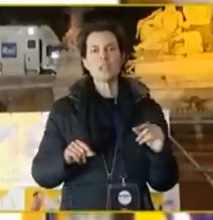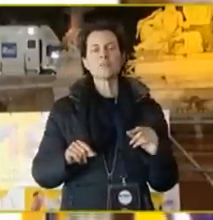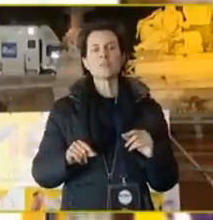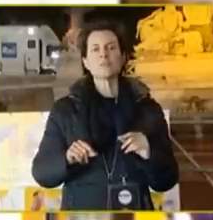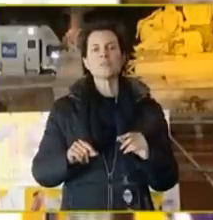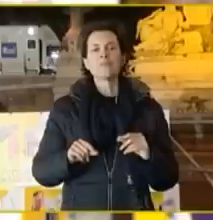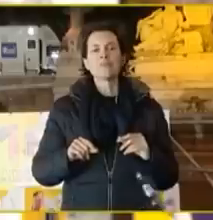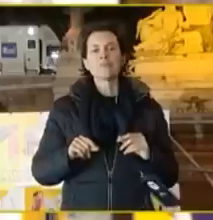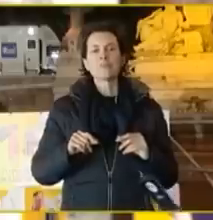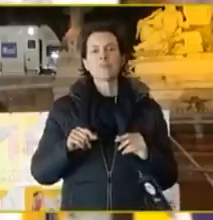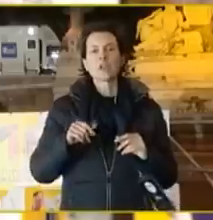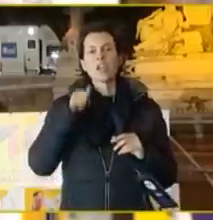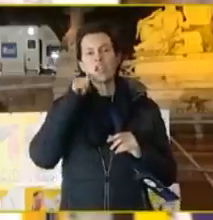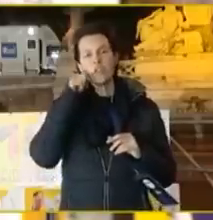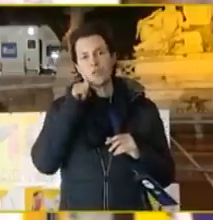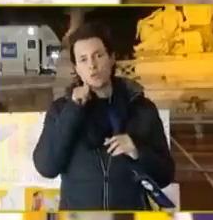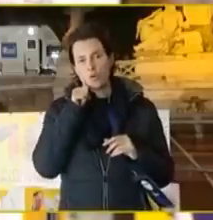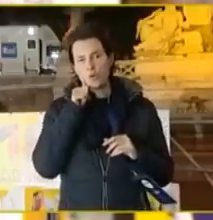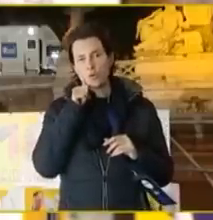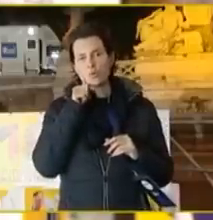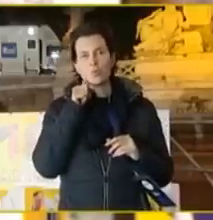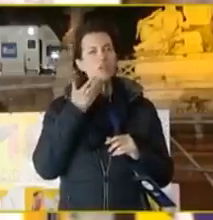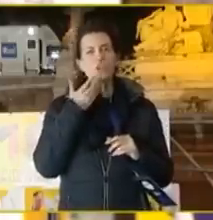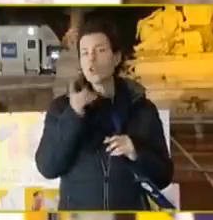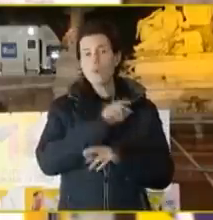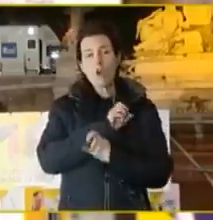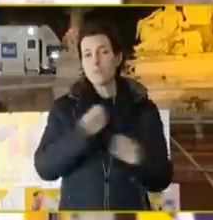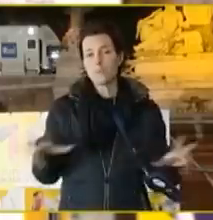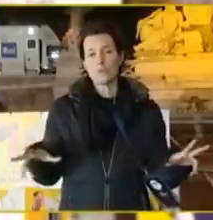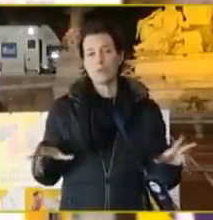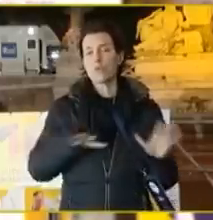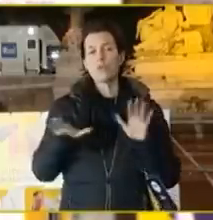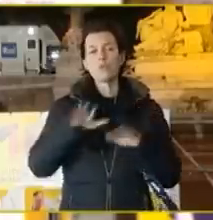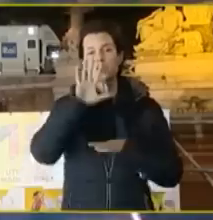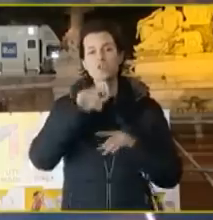li punisce e li espelle, non li fa ministri.